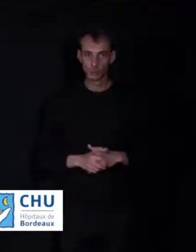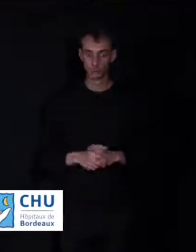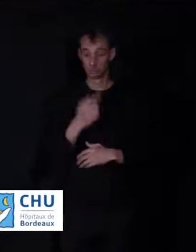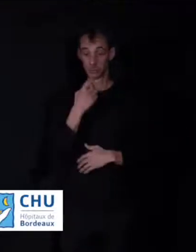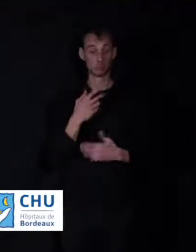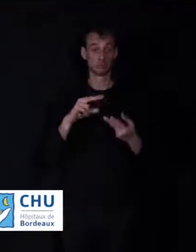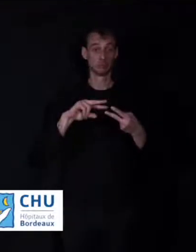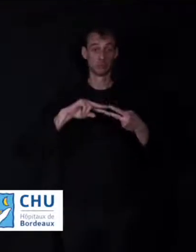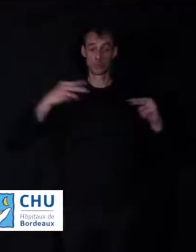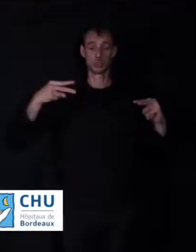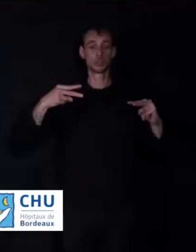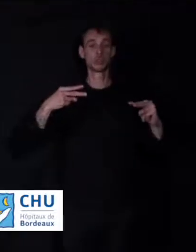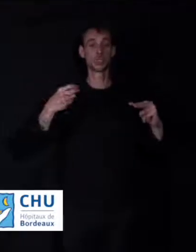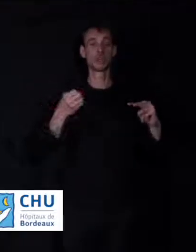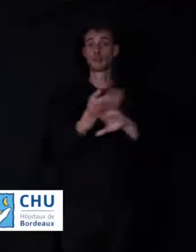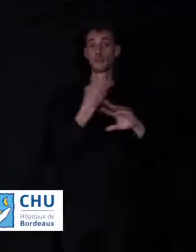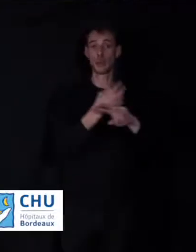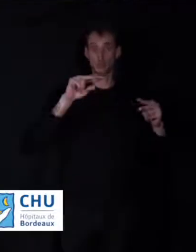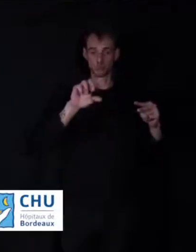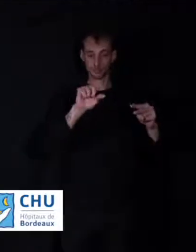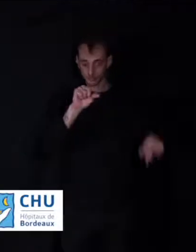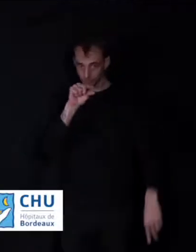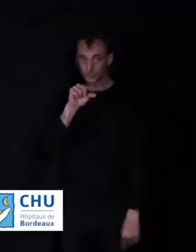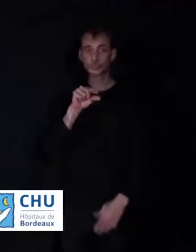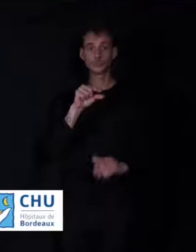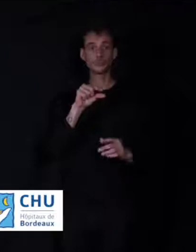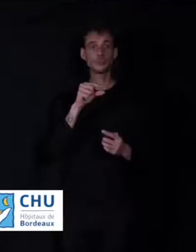génétique qui va coder pour une